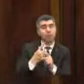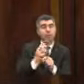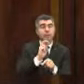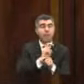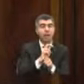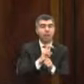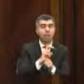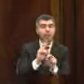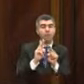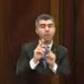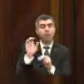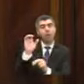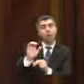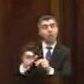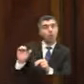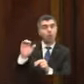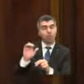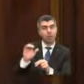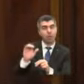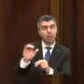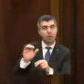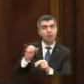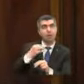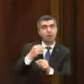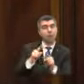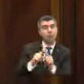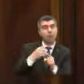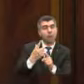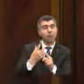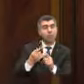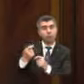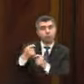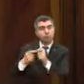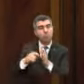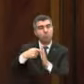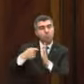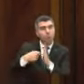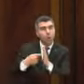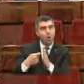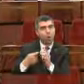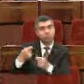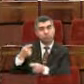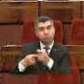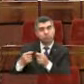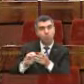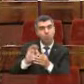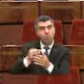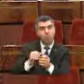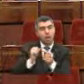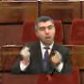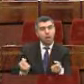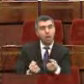استدانه ايجابيه اذا كنا غادي نقوموا بها بمشاريع بنيويه هيكليه تدفع في اتجاه نهضه كل